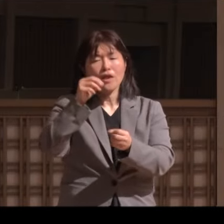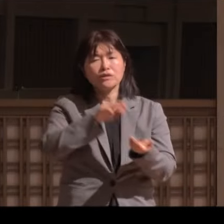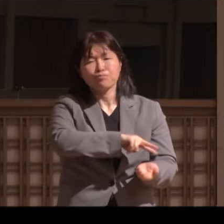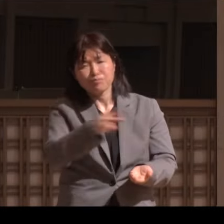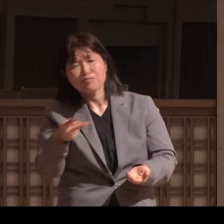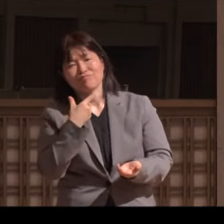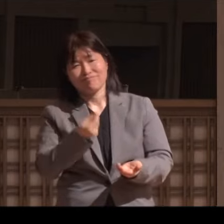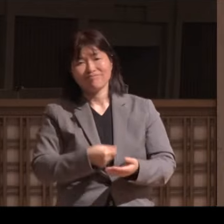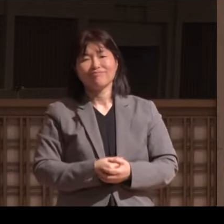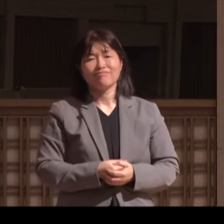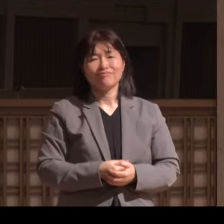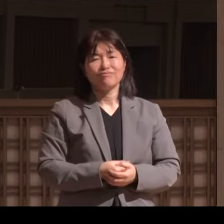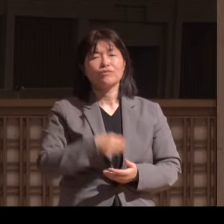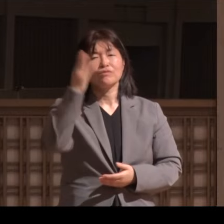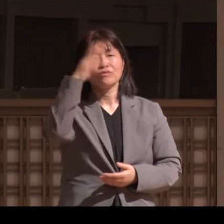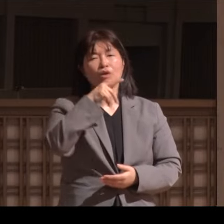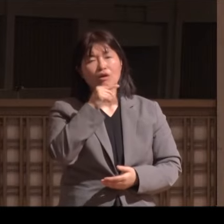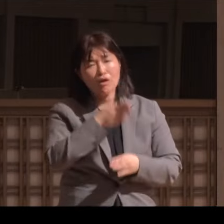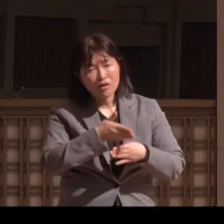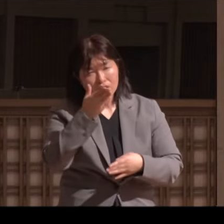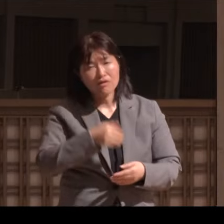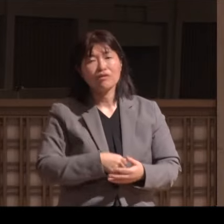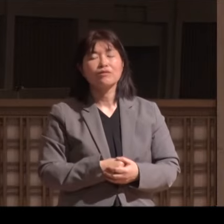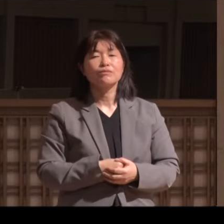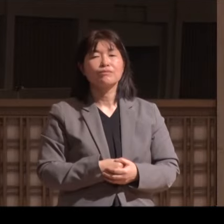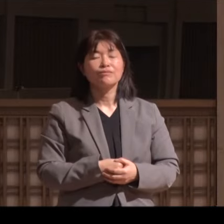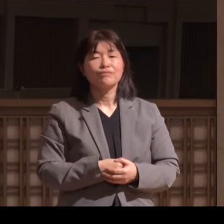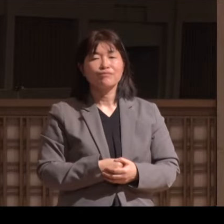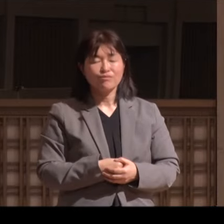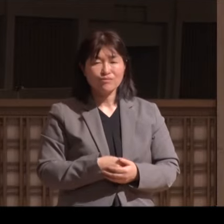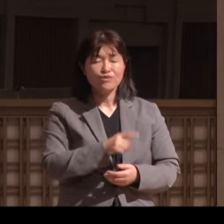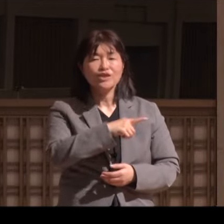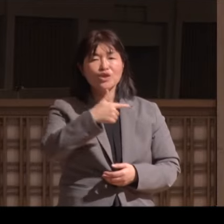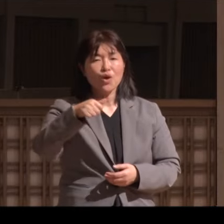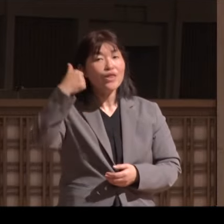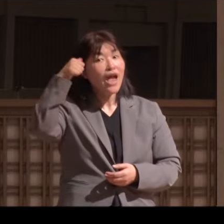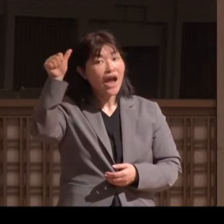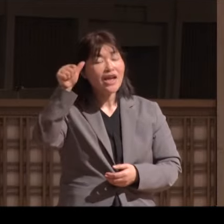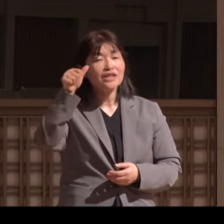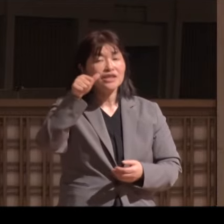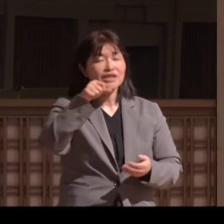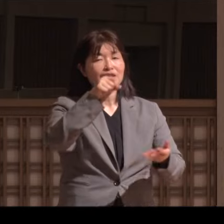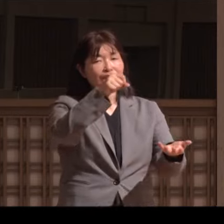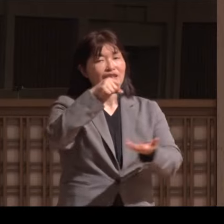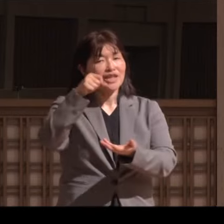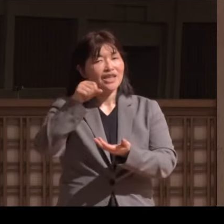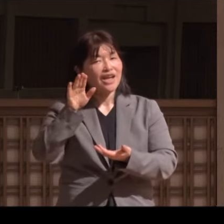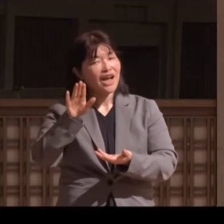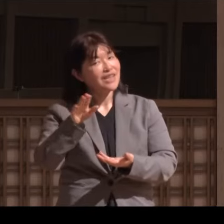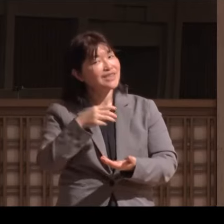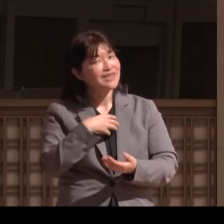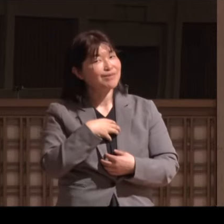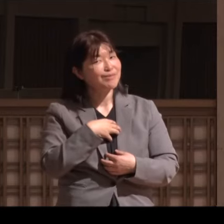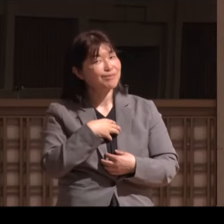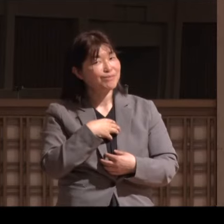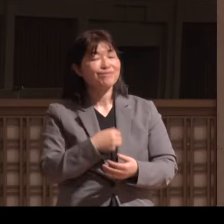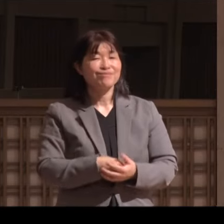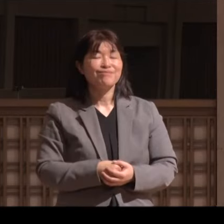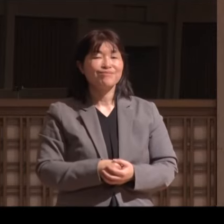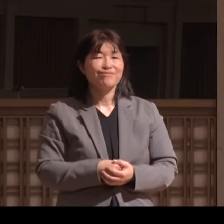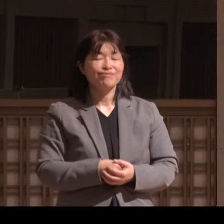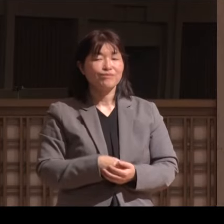ですなるほどはいありがとうございましたじゃあこれでいくとですねいろんなアイデアあの出せそうですよねえあの